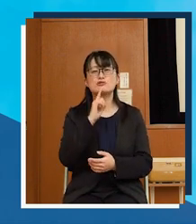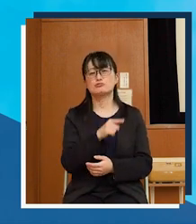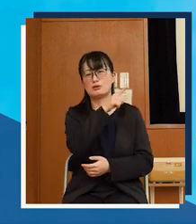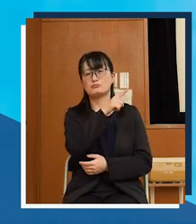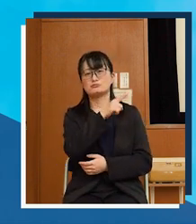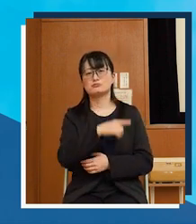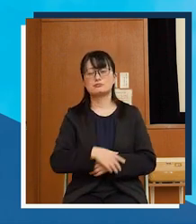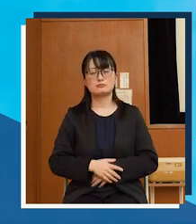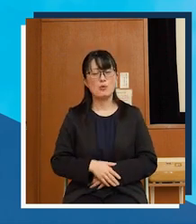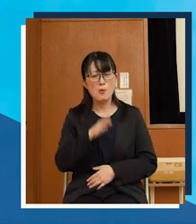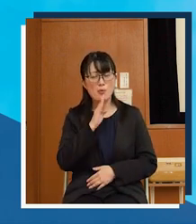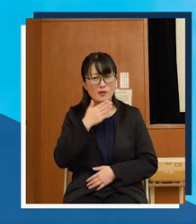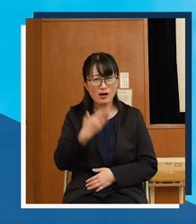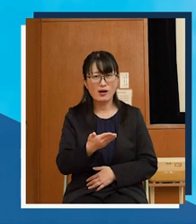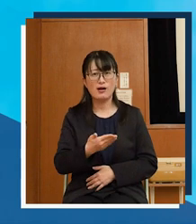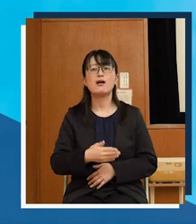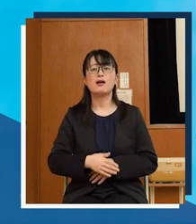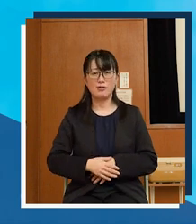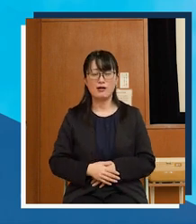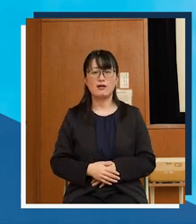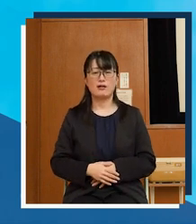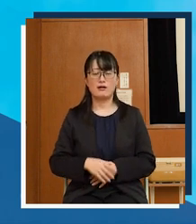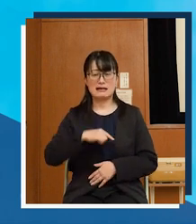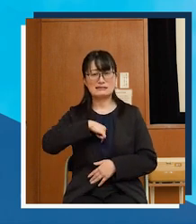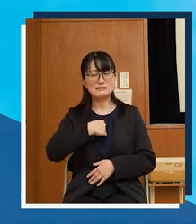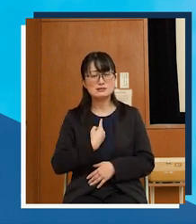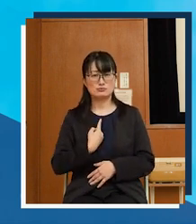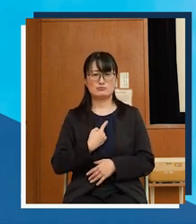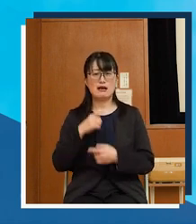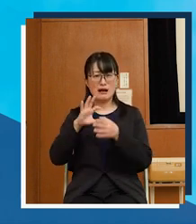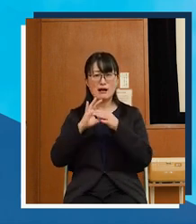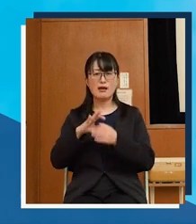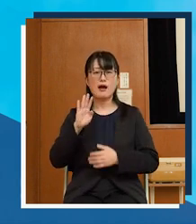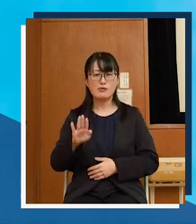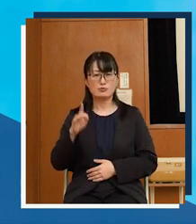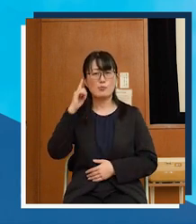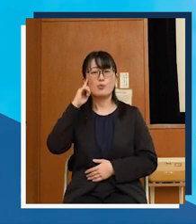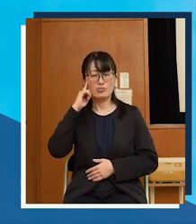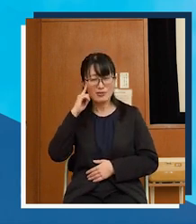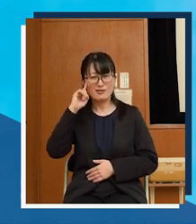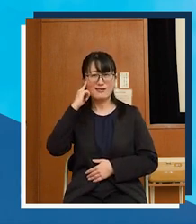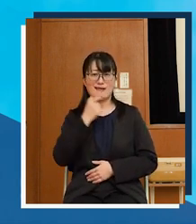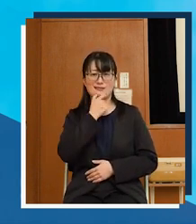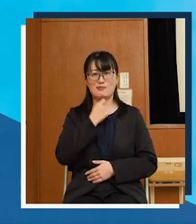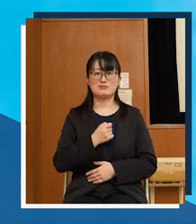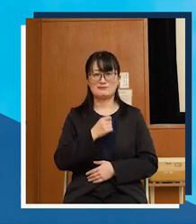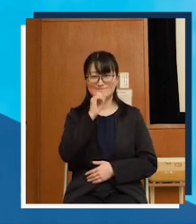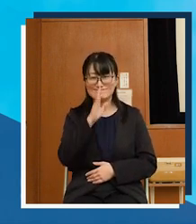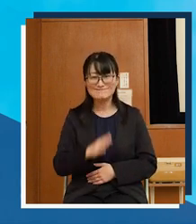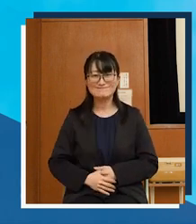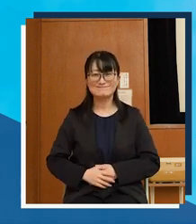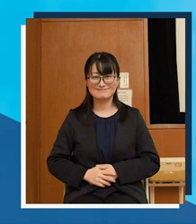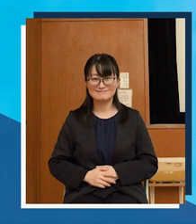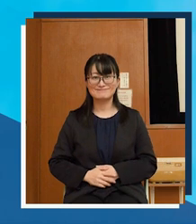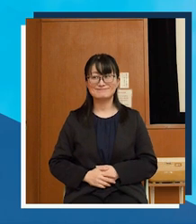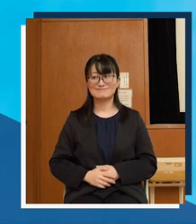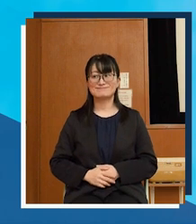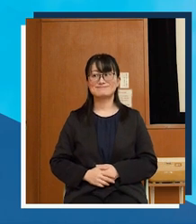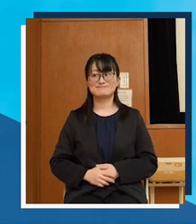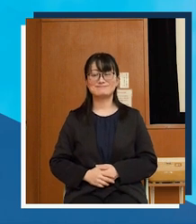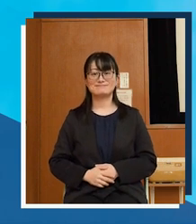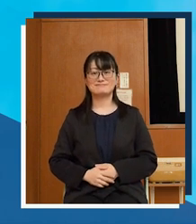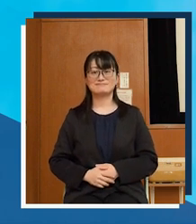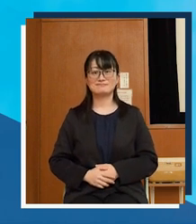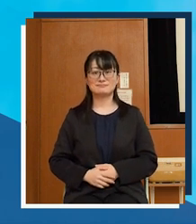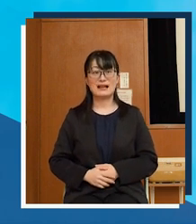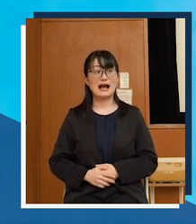現状もしっかりと伝えながら皆さんにえ自分ごとして考えていただきたいと思いますのでよろしくお願いいたしますすいませんあの忘れて